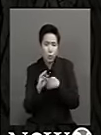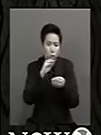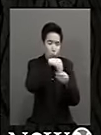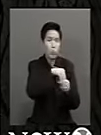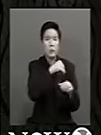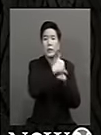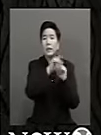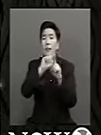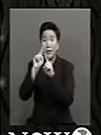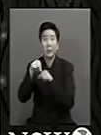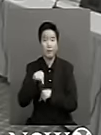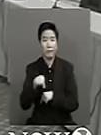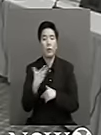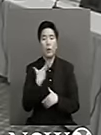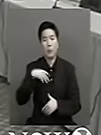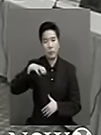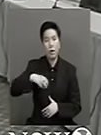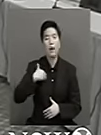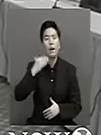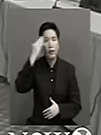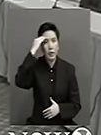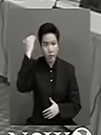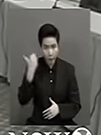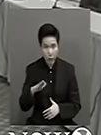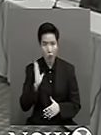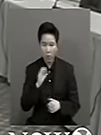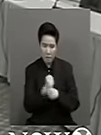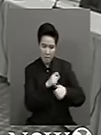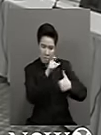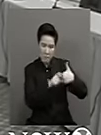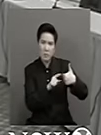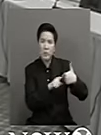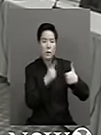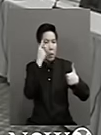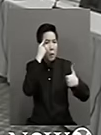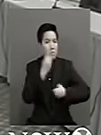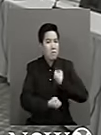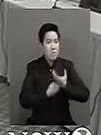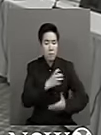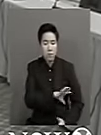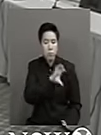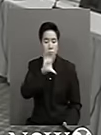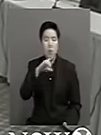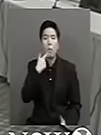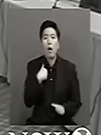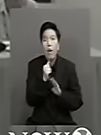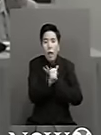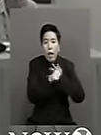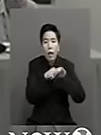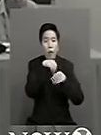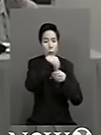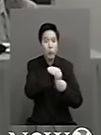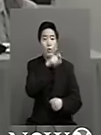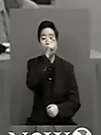ระบุว่าหน่วยงานได้รับทราบถึงการแสดงความคิดเห็นที่ไม่เหมาะสมอย่างยิ่งจากบุคคลที่อ้างตนว่าลี้ภัยในฝรั่งเศส